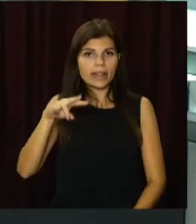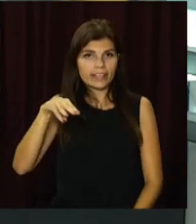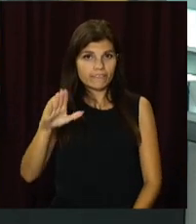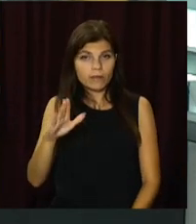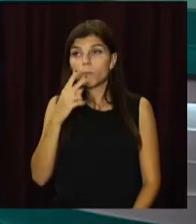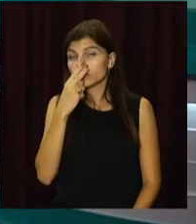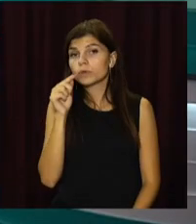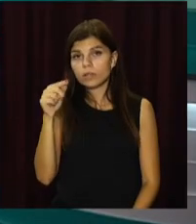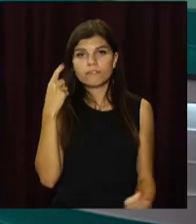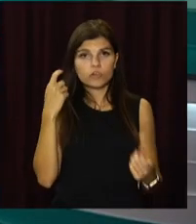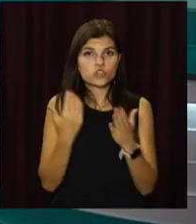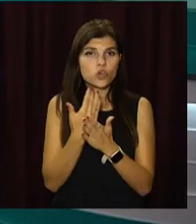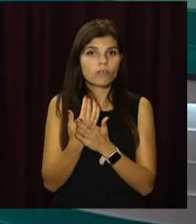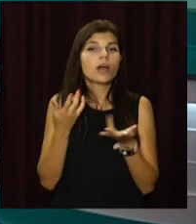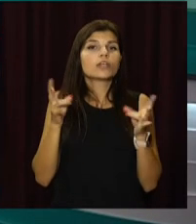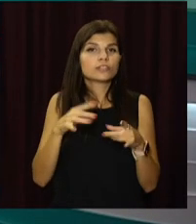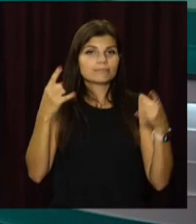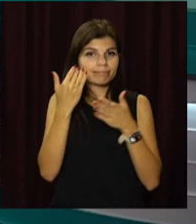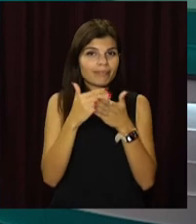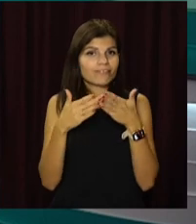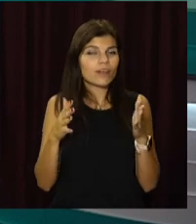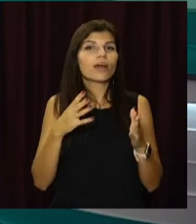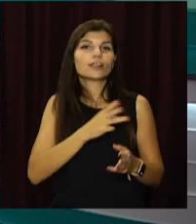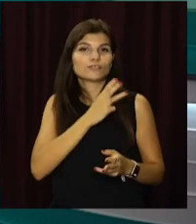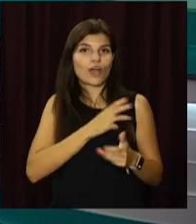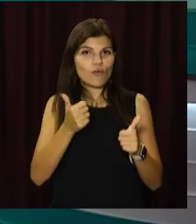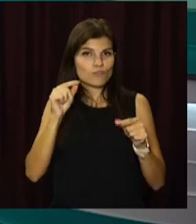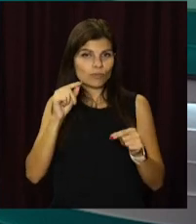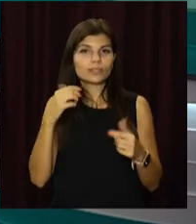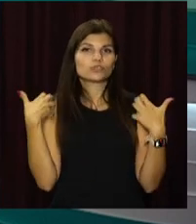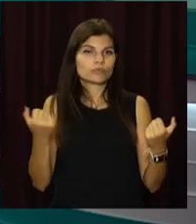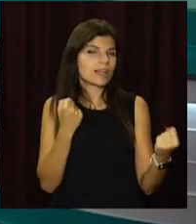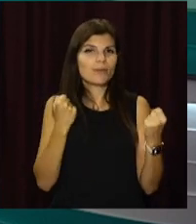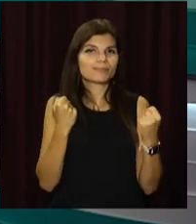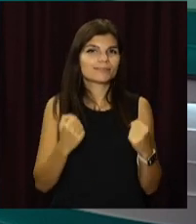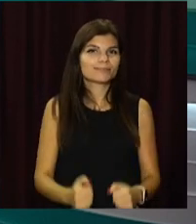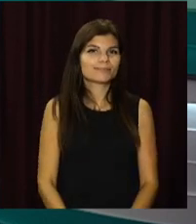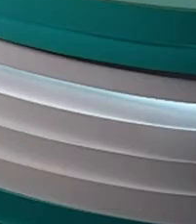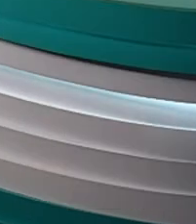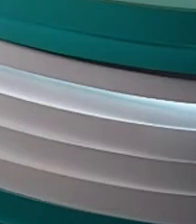opentv.media. Залишайтесь відкритим. Бажаю бадьорого понеділка та міцного здоров'я.